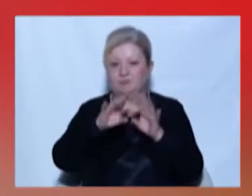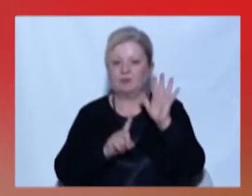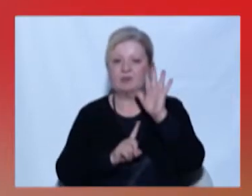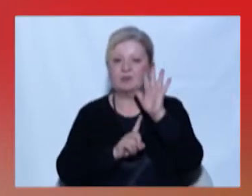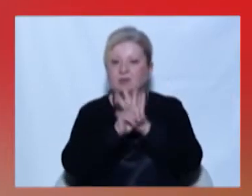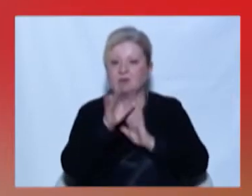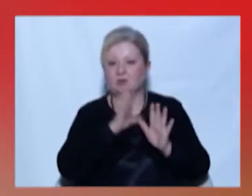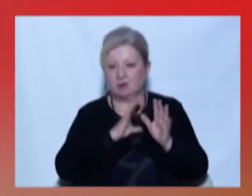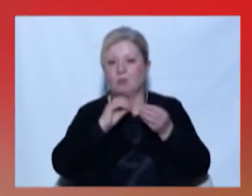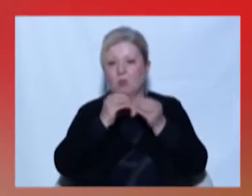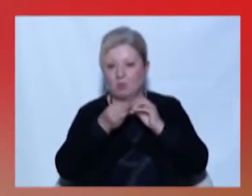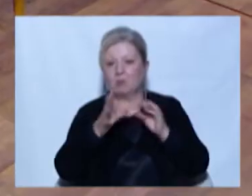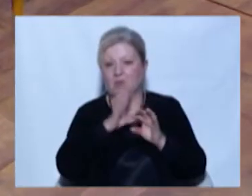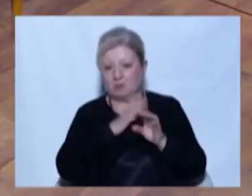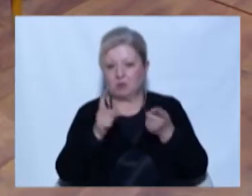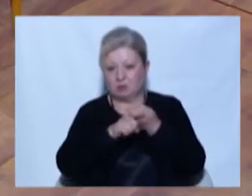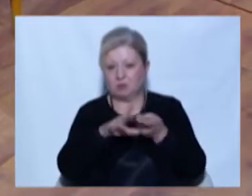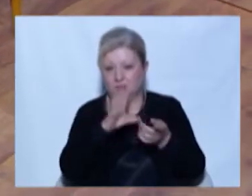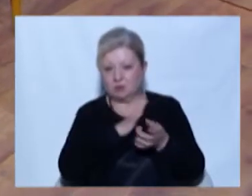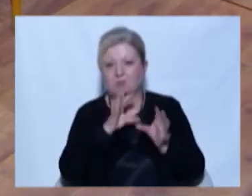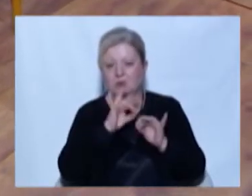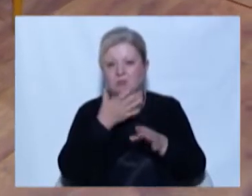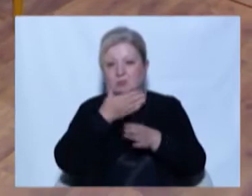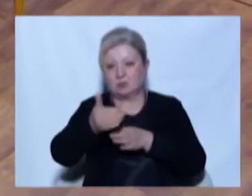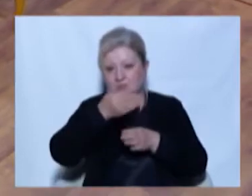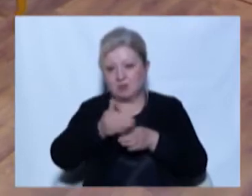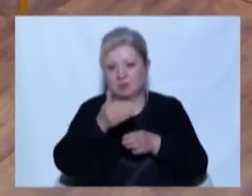გარკვეულ პრობლემებთან იყო დაკავშირებული, მაგრამ თანდათანობით